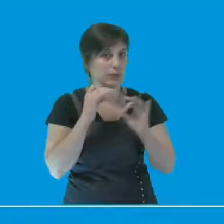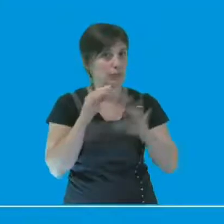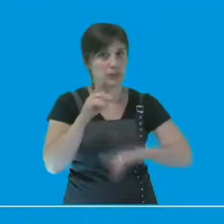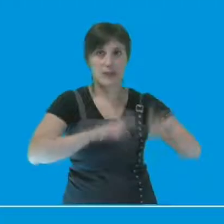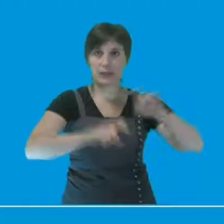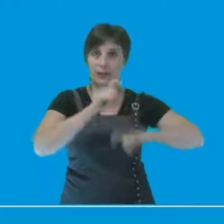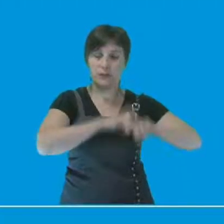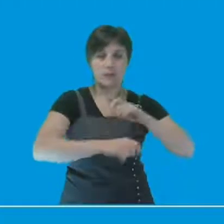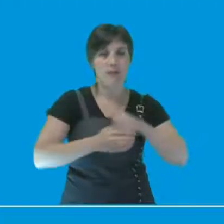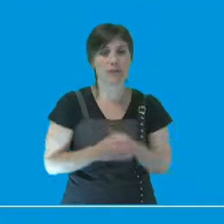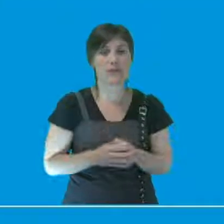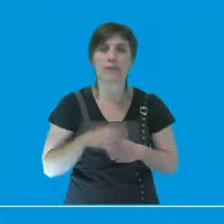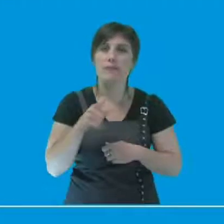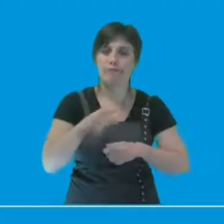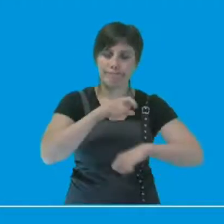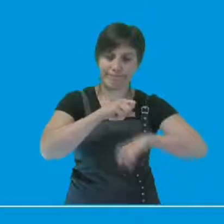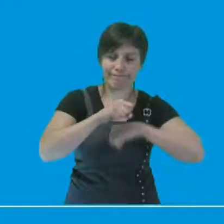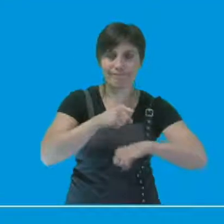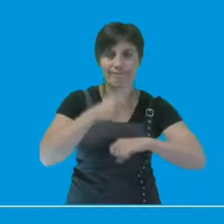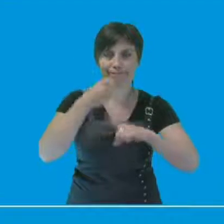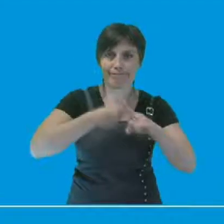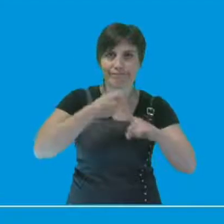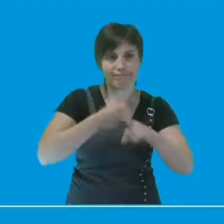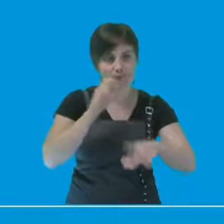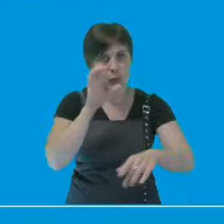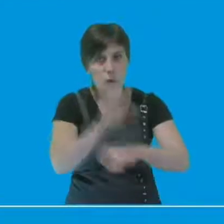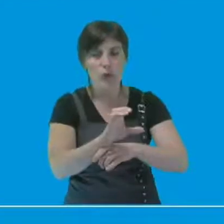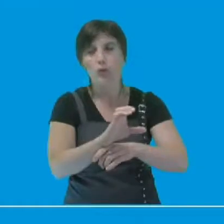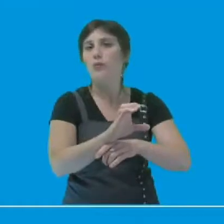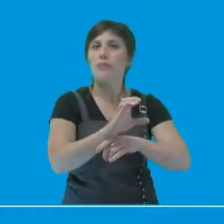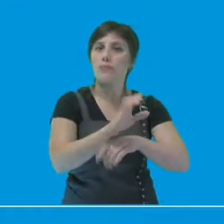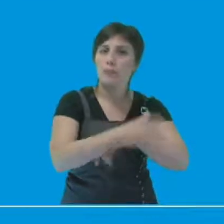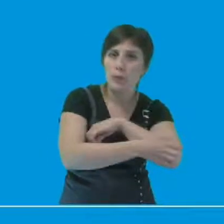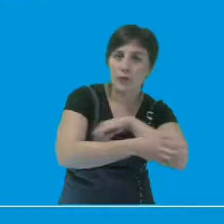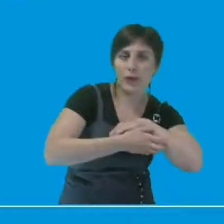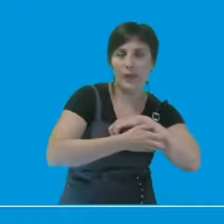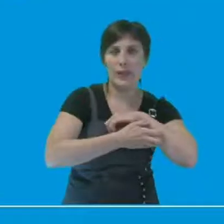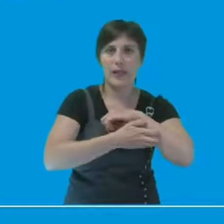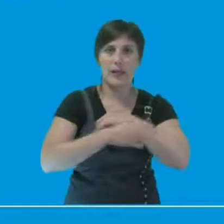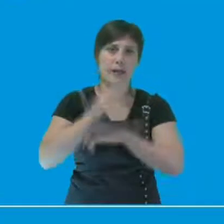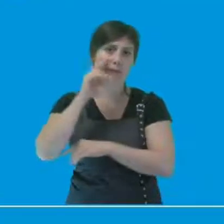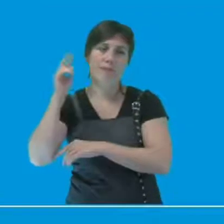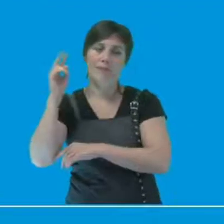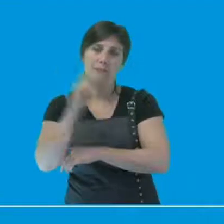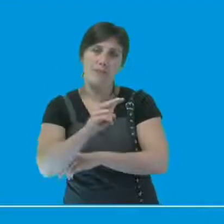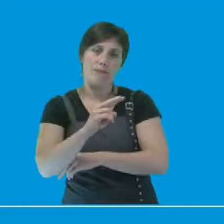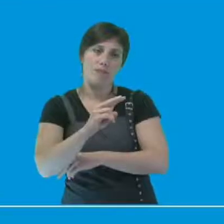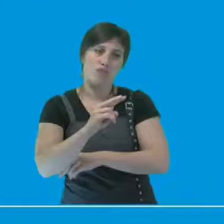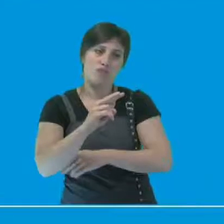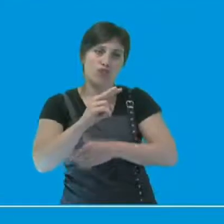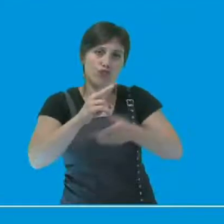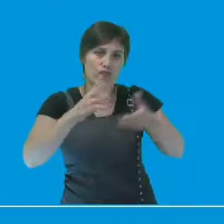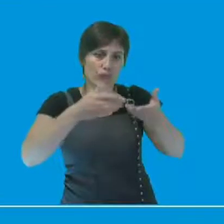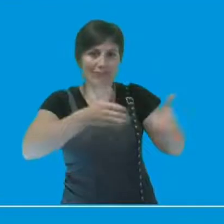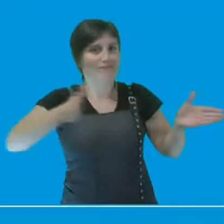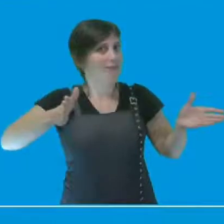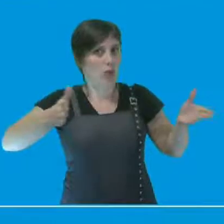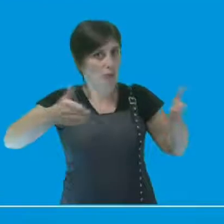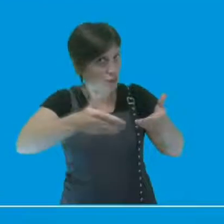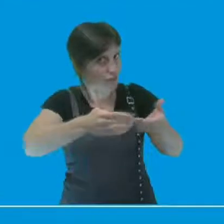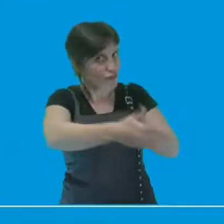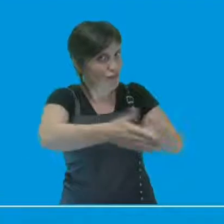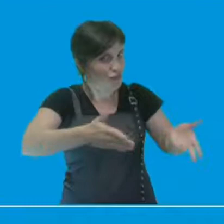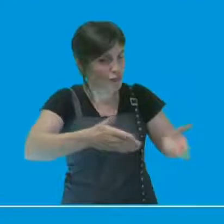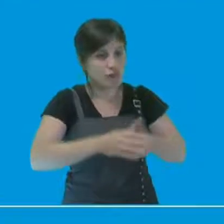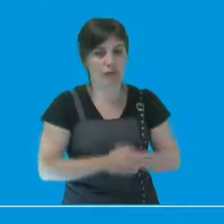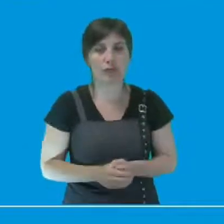de lutte contre la pauvreté révèle, quant à lui, une vision très partielle, voire partiale du sujet. Outre un saupoudrage